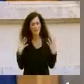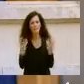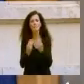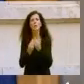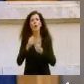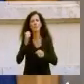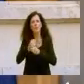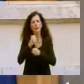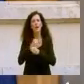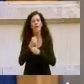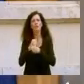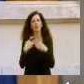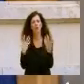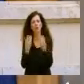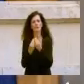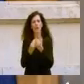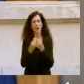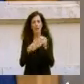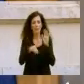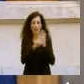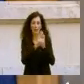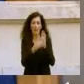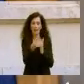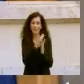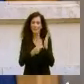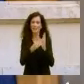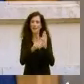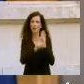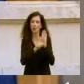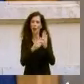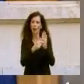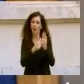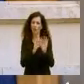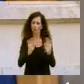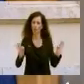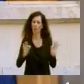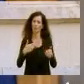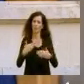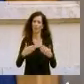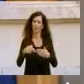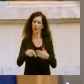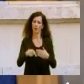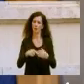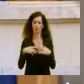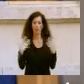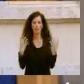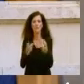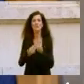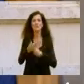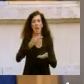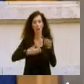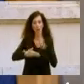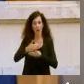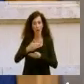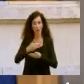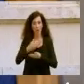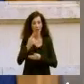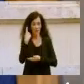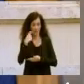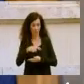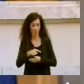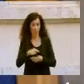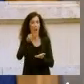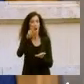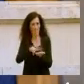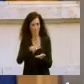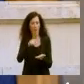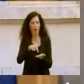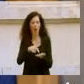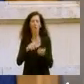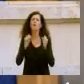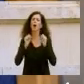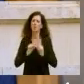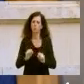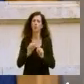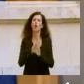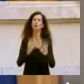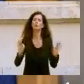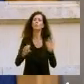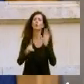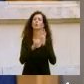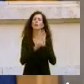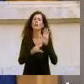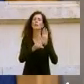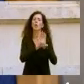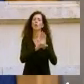questi segni se questi progetti verranno approvati potremo subito emanare decreti legislativi